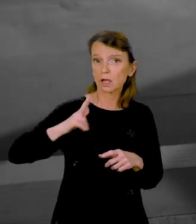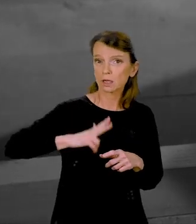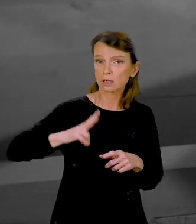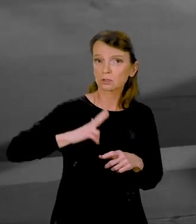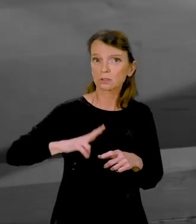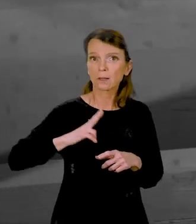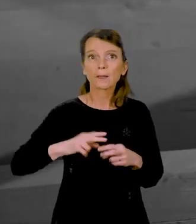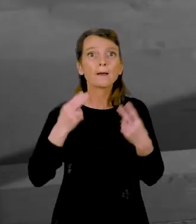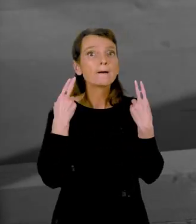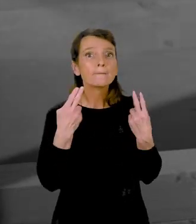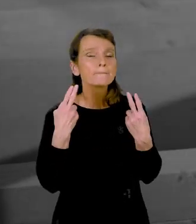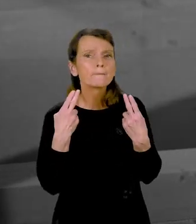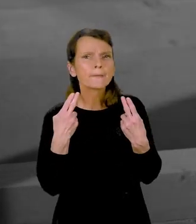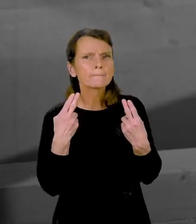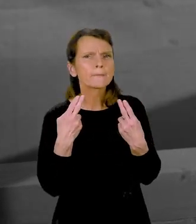Ampak pomembno je naslednje.